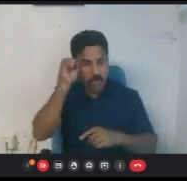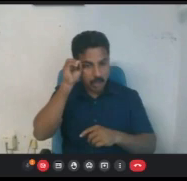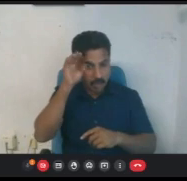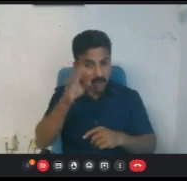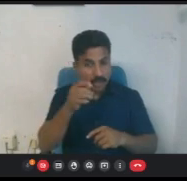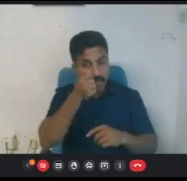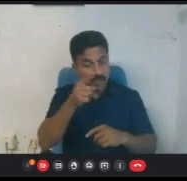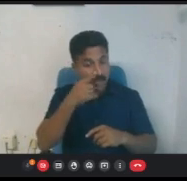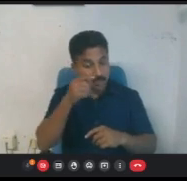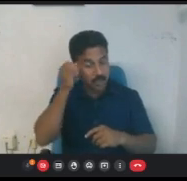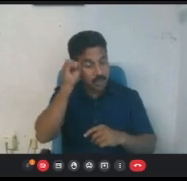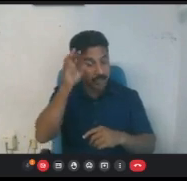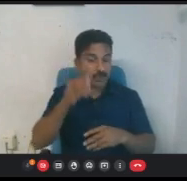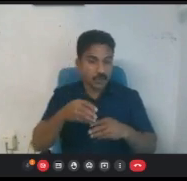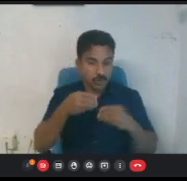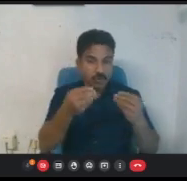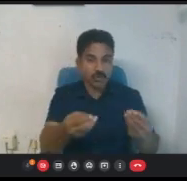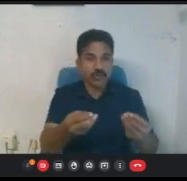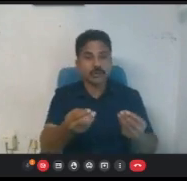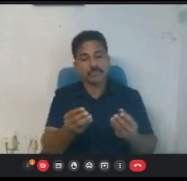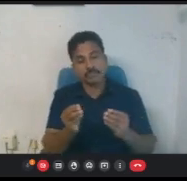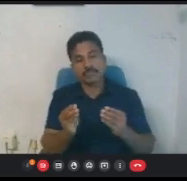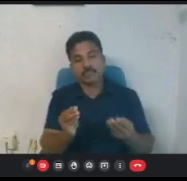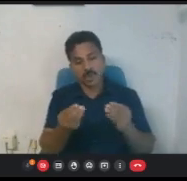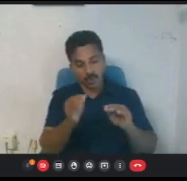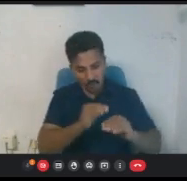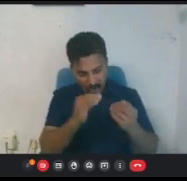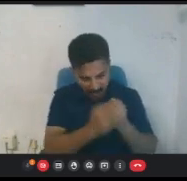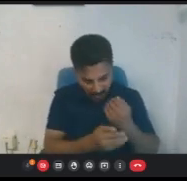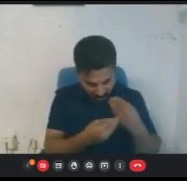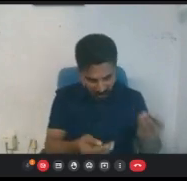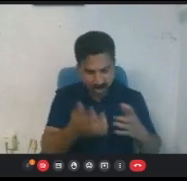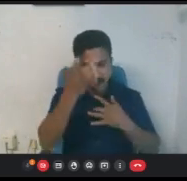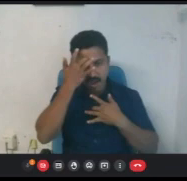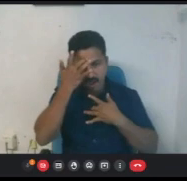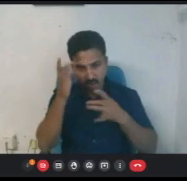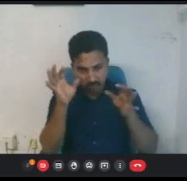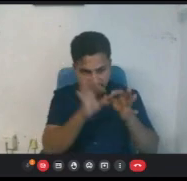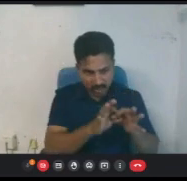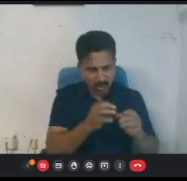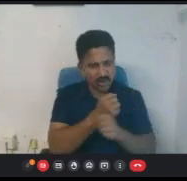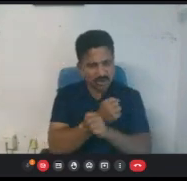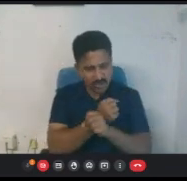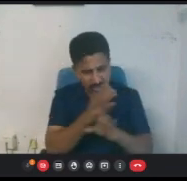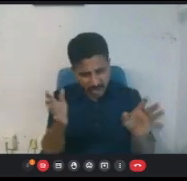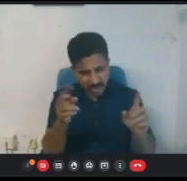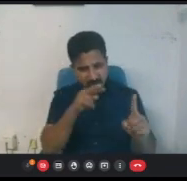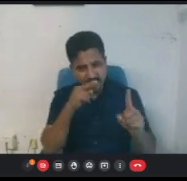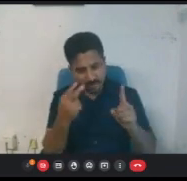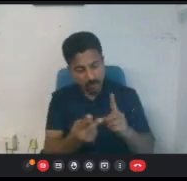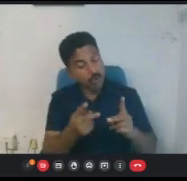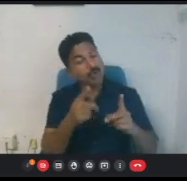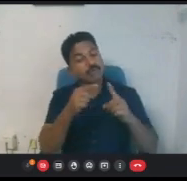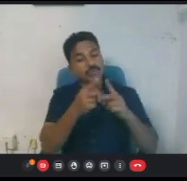നല്ല ഒരു അവയറൻസ് കുട്ടികളെ സംരക്ഷിക്കുന്ന കാര്യത്തിലും ഈ രോഗത്തെ സംബന്ധിച്ചും അല്ലെങ്കിൽ ഒരു ജനറൽ ആസ്പെക്ട്സിനെ സംബന്ധിച്ചും ഈ